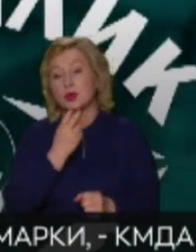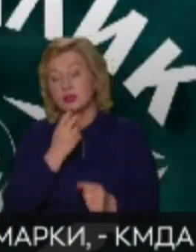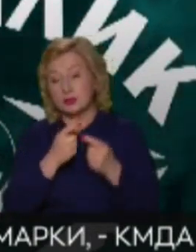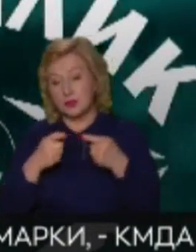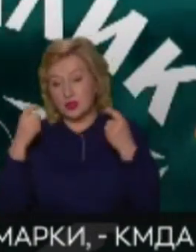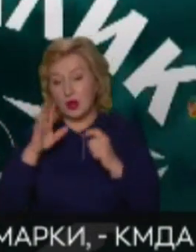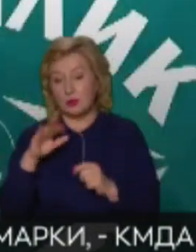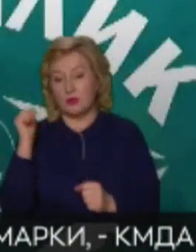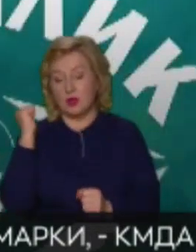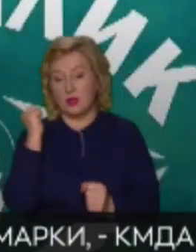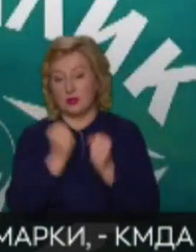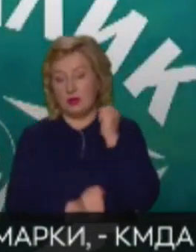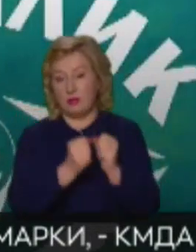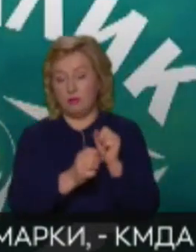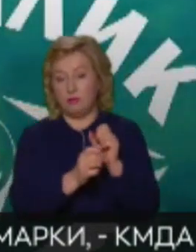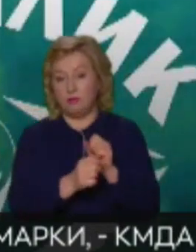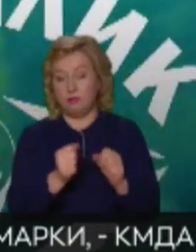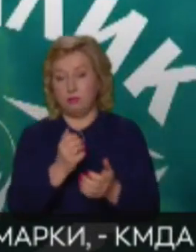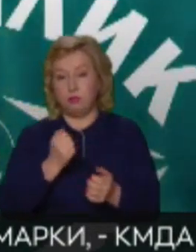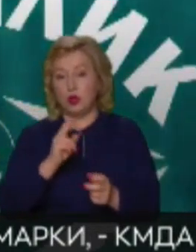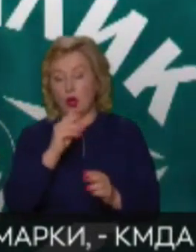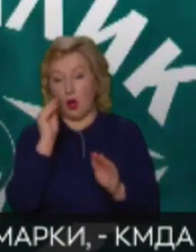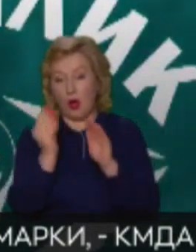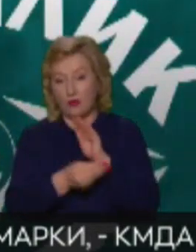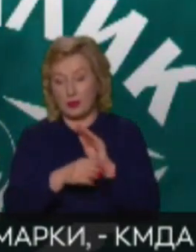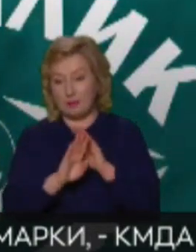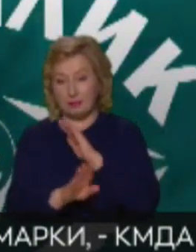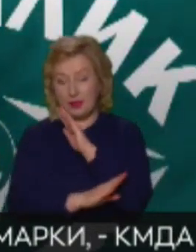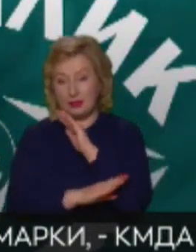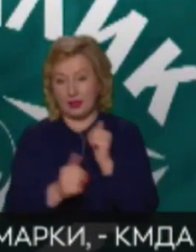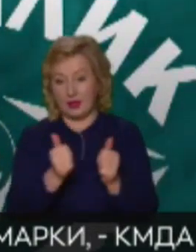закидали вибуховими боєприпасами тих, хто ховався під деревами. Смайл!